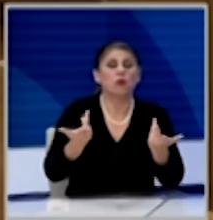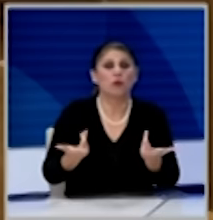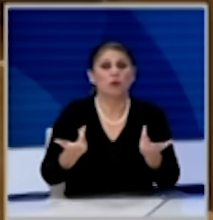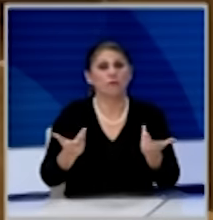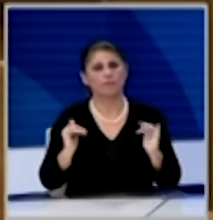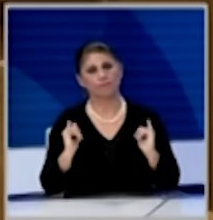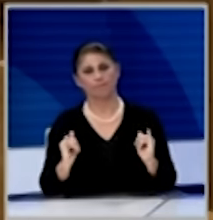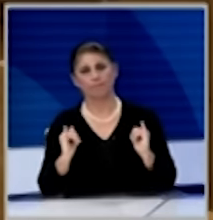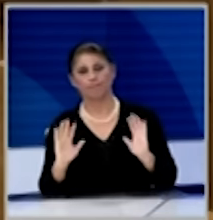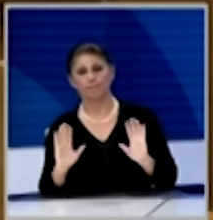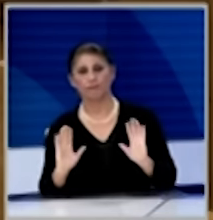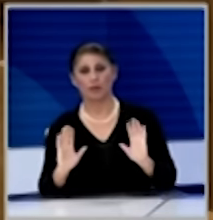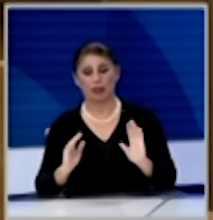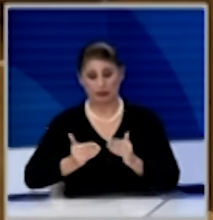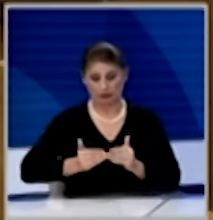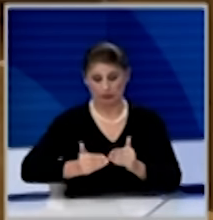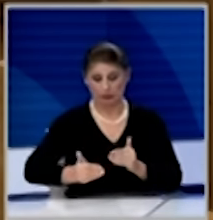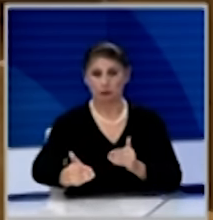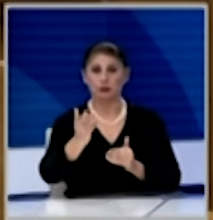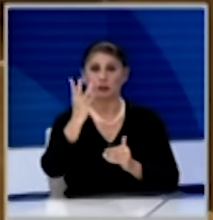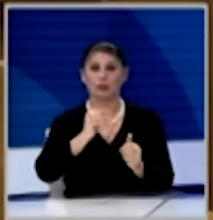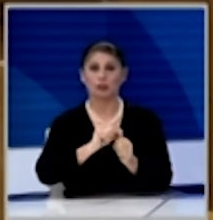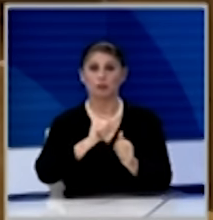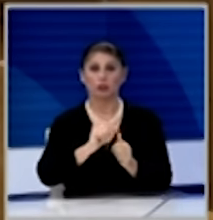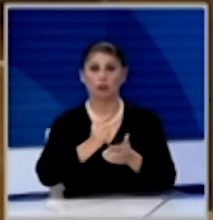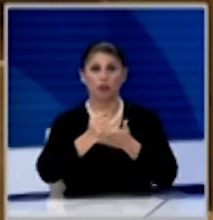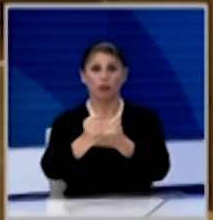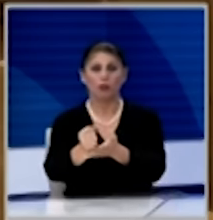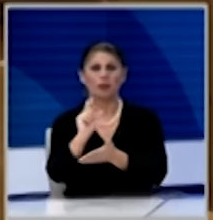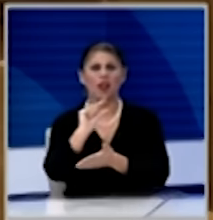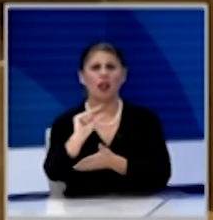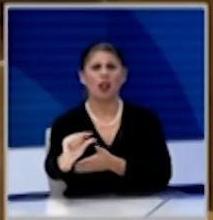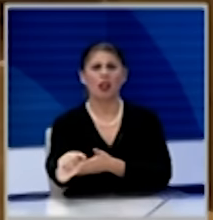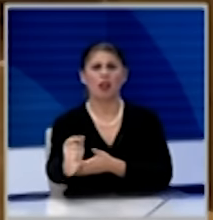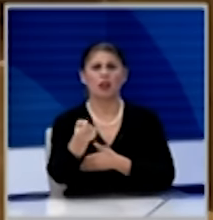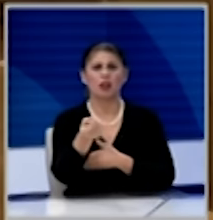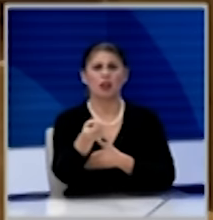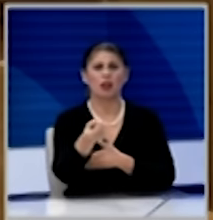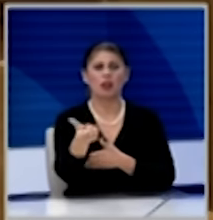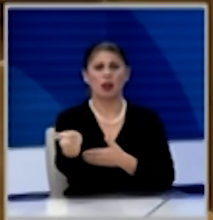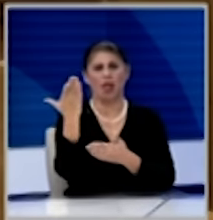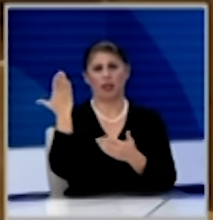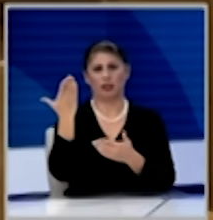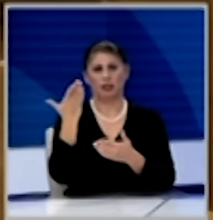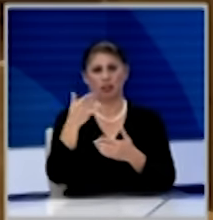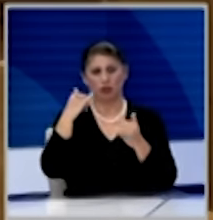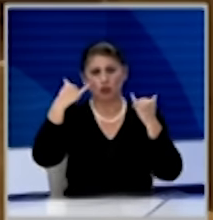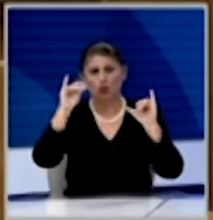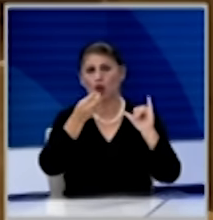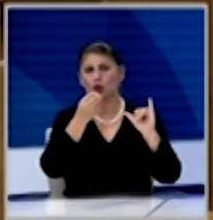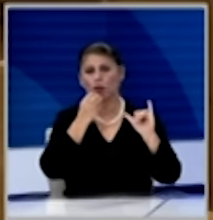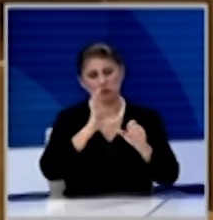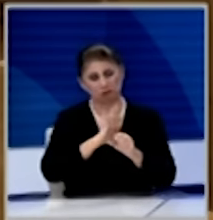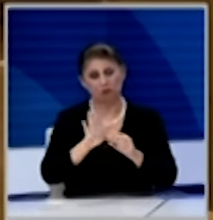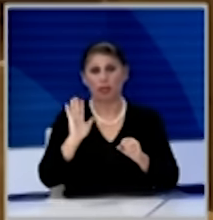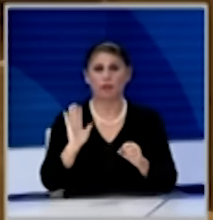κι όμως σστο διάστημα αυτώ των τριών μηνών έχουν δοθεί ελάχιστες ζωοτροφές οι οποίες φυσικά δεν επαρκούν